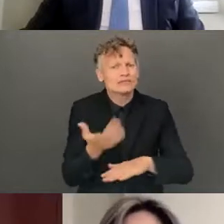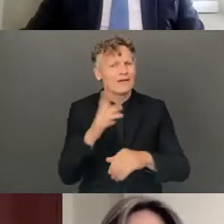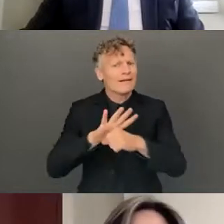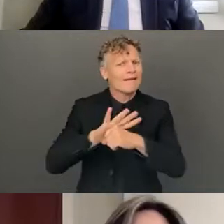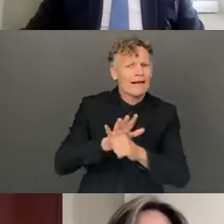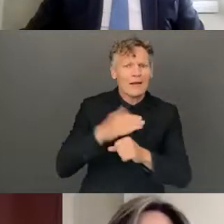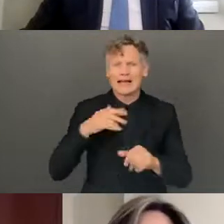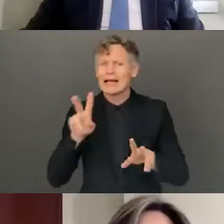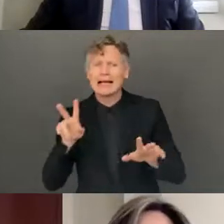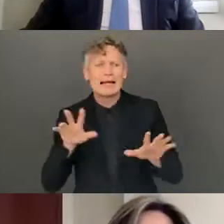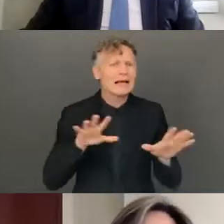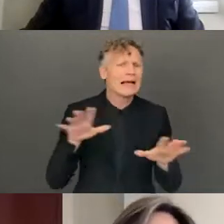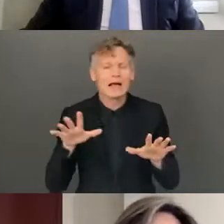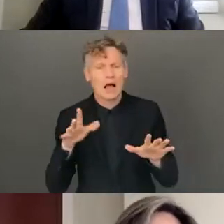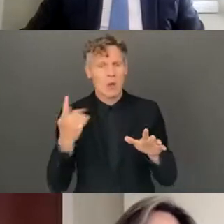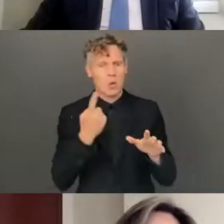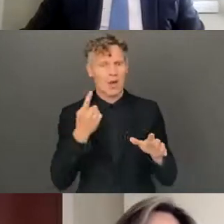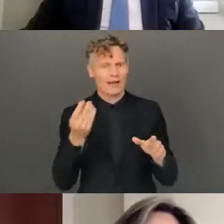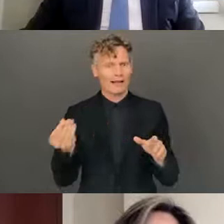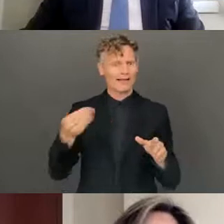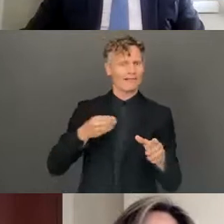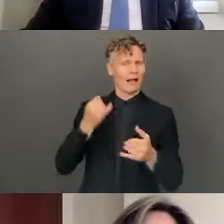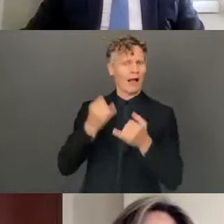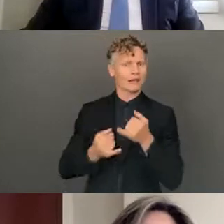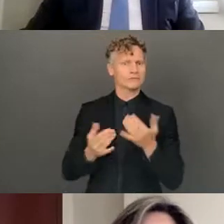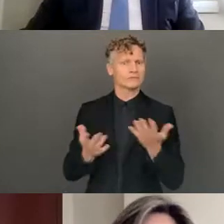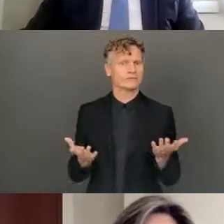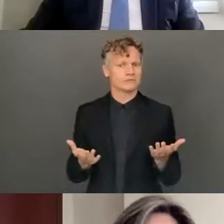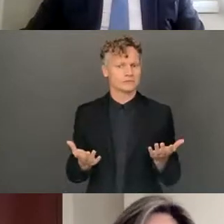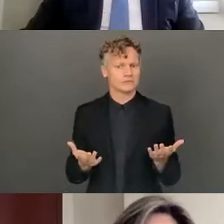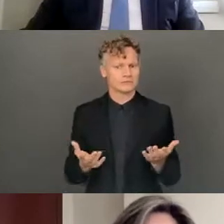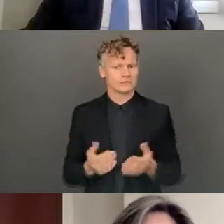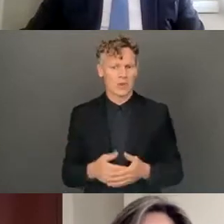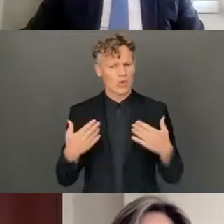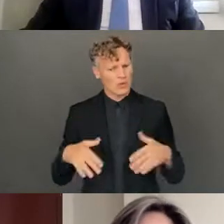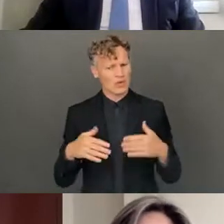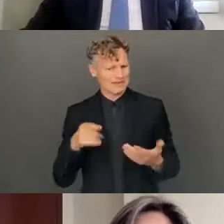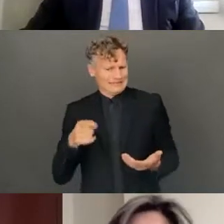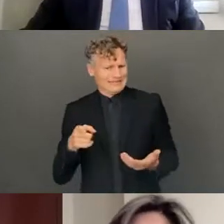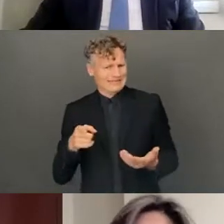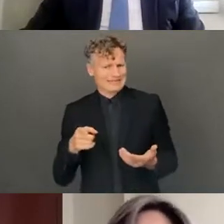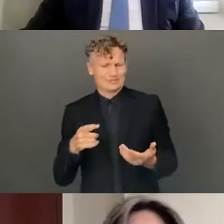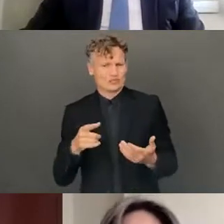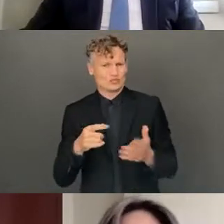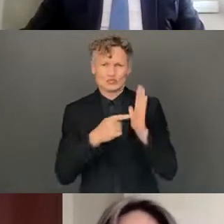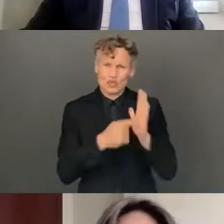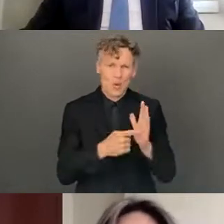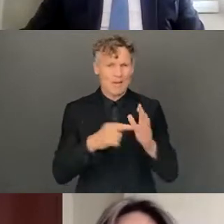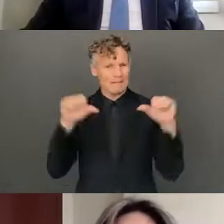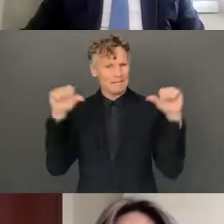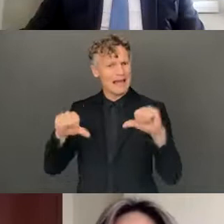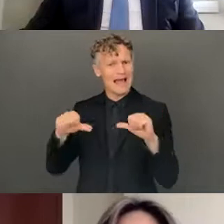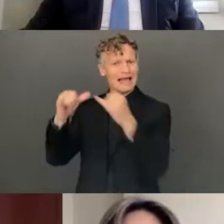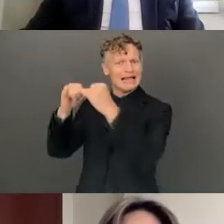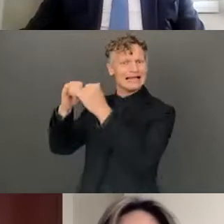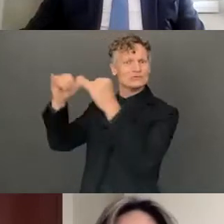Le COVID-19 démontre aussi le mal et les effets néfastes d'une institutionnalisation. Pourquoi est-ce que